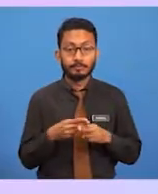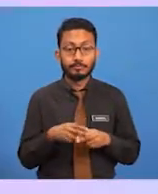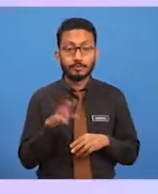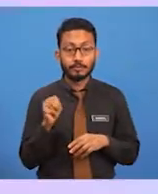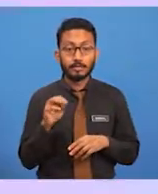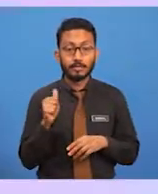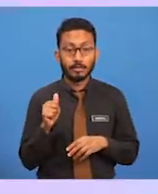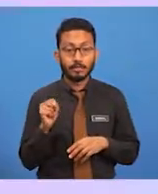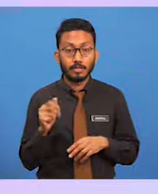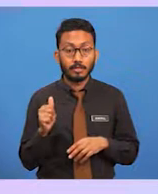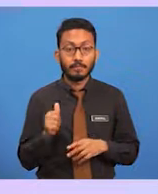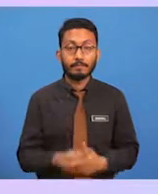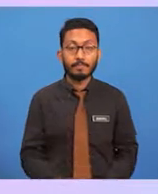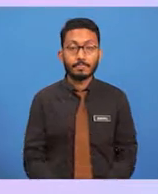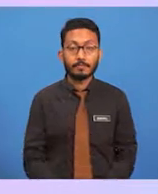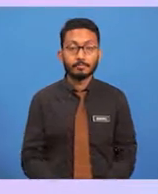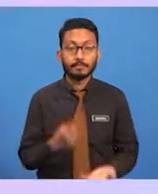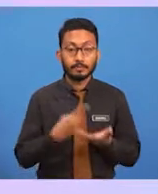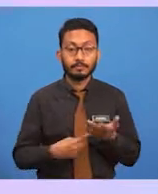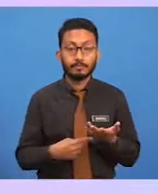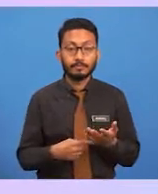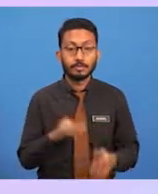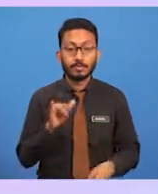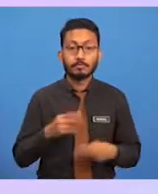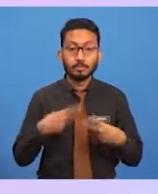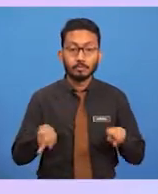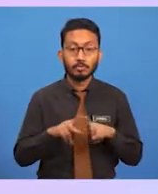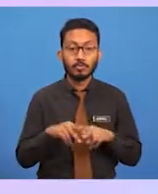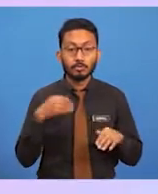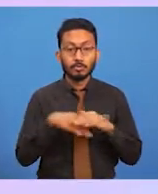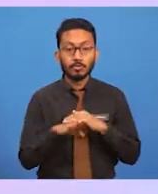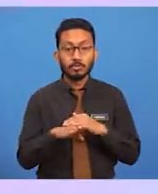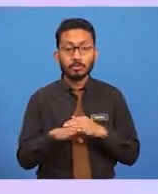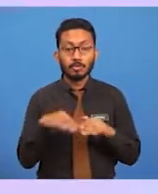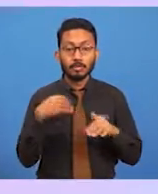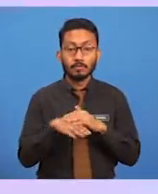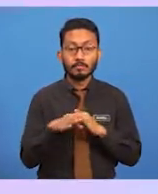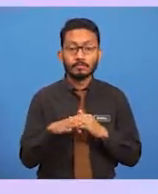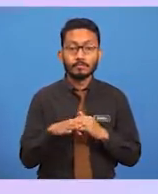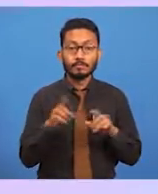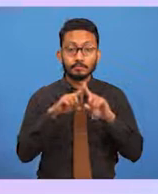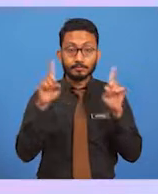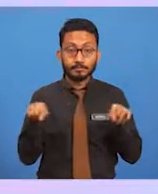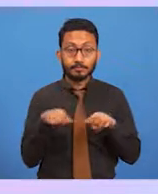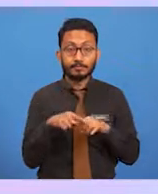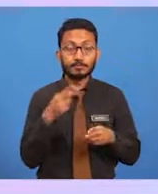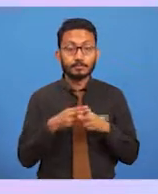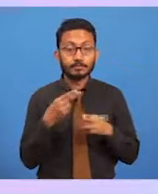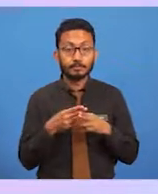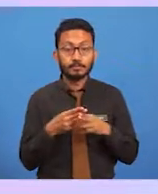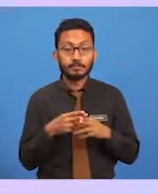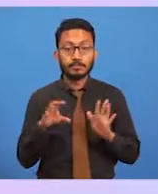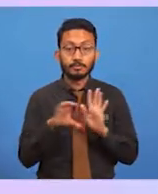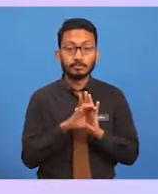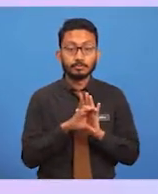perlu dimasukkan di dalam kad nama? Butiran-butiran yang boleh dimasukkan pada kad nama adalah seperti